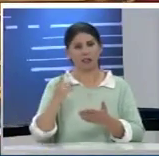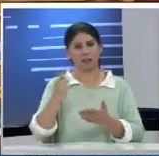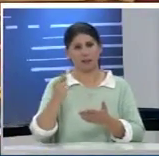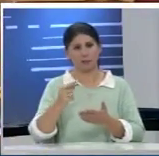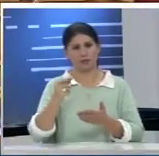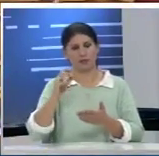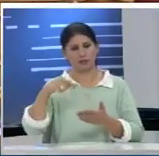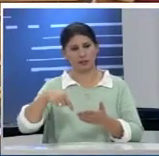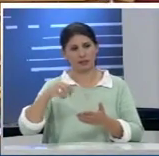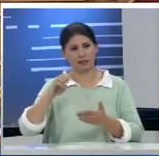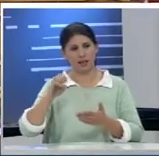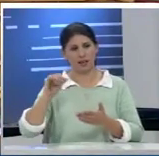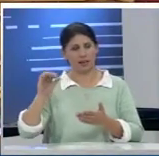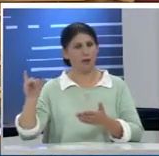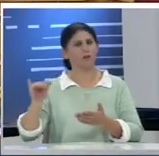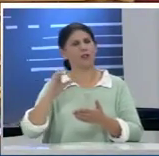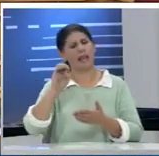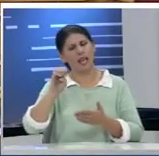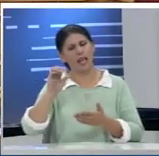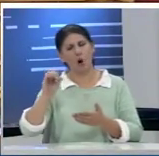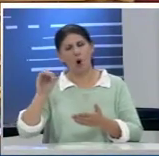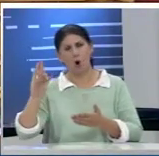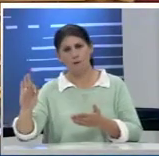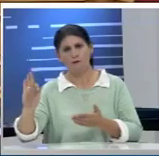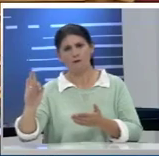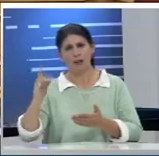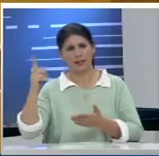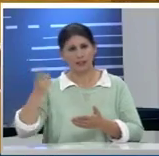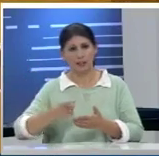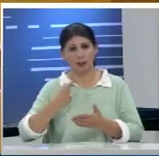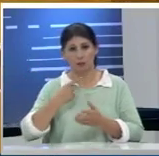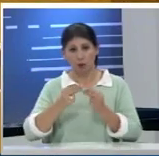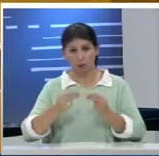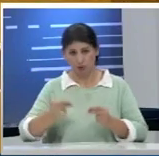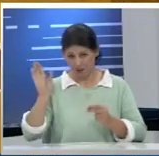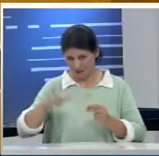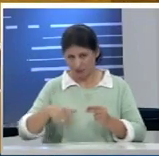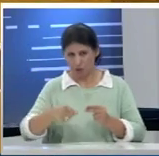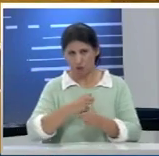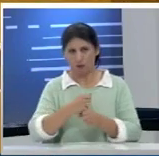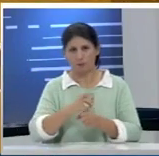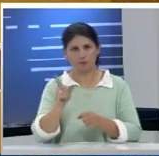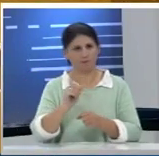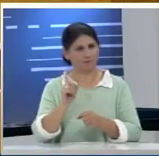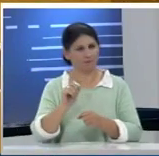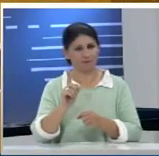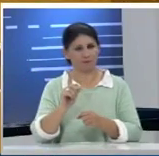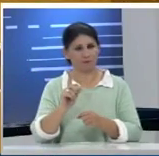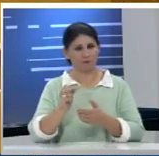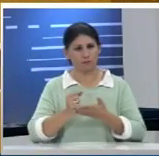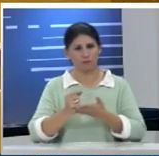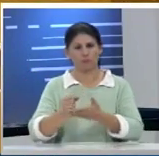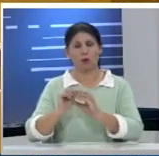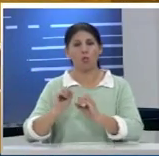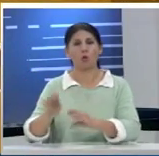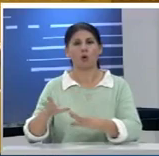του ΤΑΕΦΕ και του ΕΟΦ 10%. Αυτό τι είχε σαν αποτέλεσμα? Να φτηνίνουν τα φάρμακα? Όχι. Να πρικισθούν